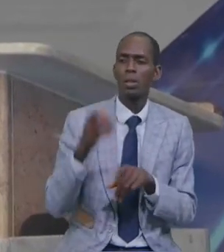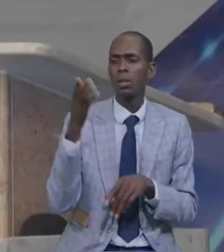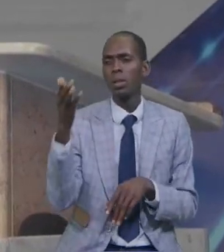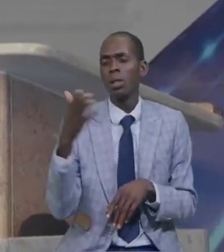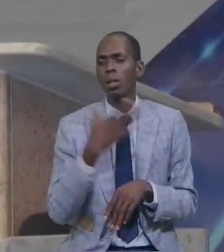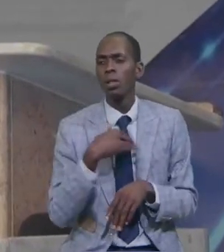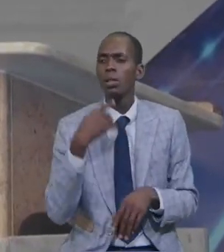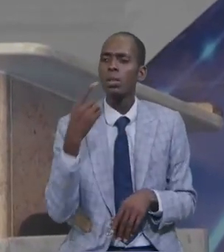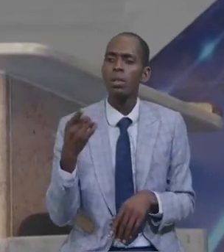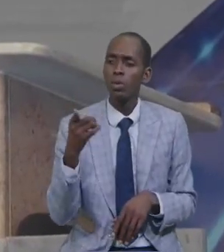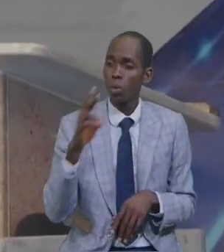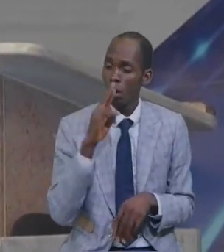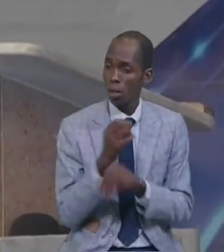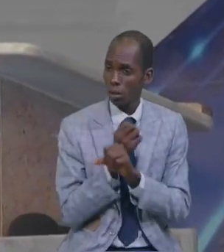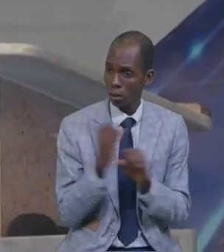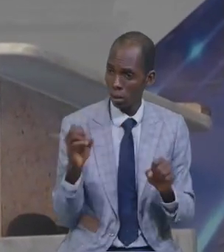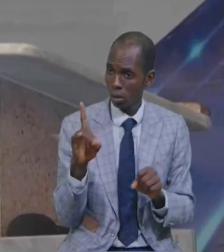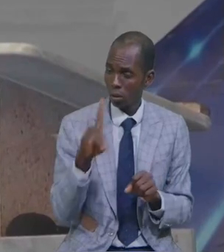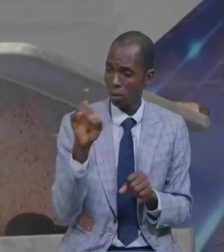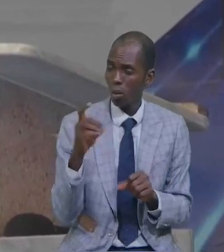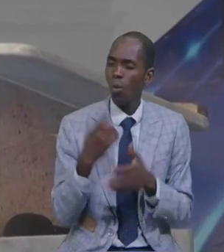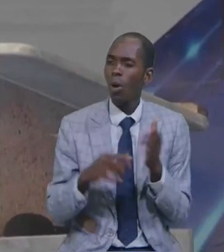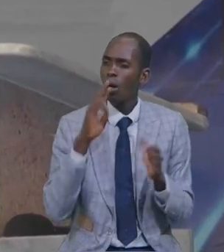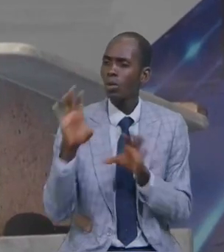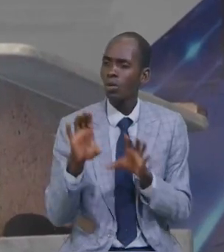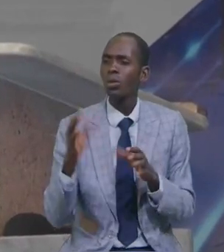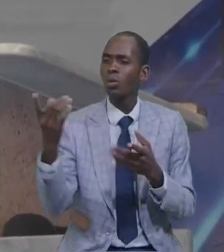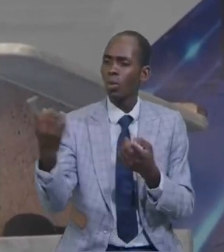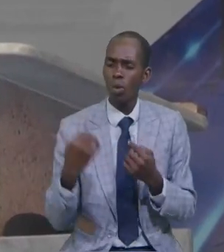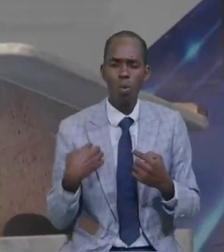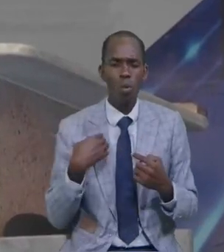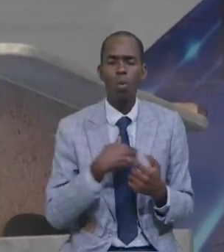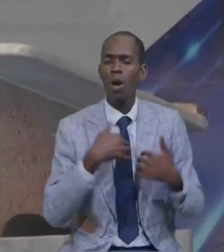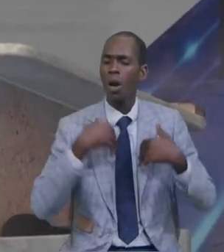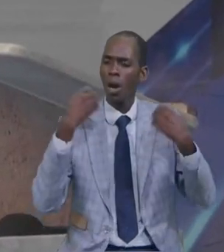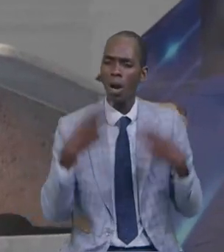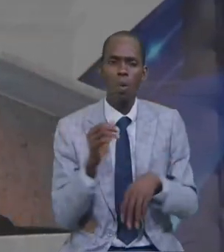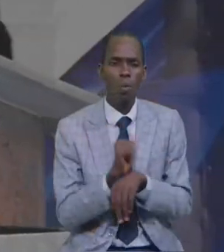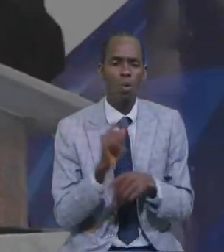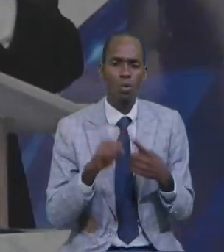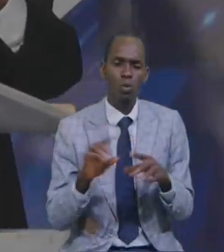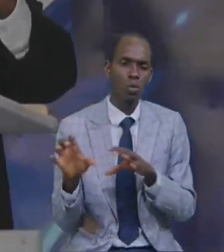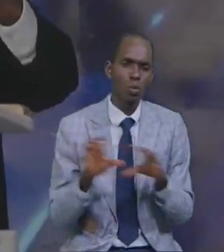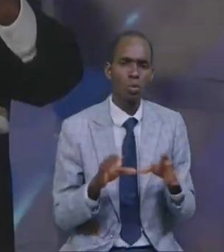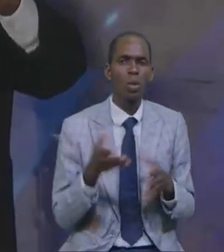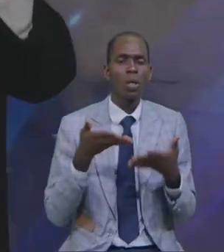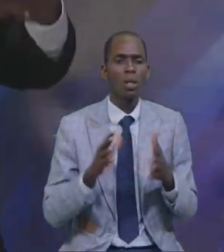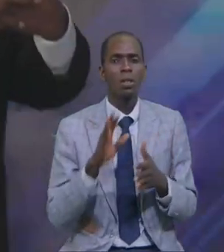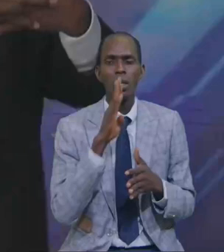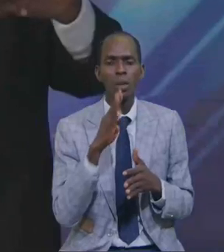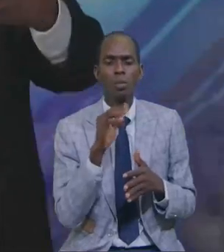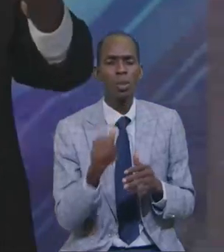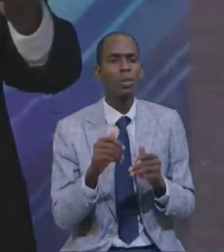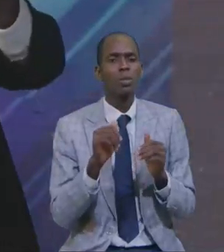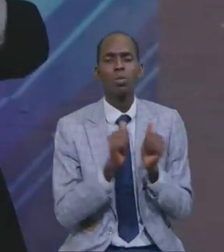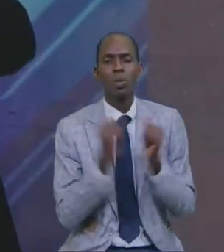Qui est donc des liaisons illimitées? Joignons-nous les mains. Mettons, conjuguons nos efforts, ayant de la même